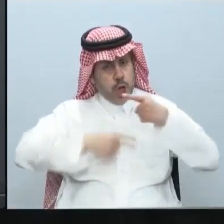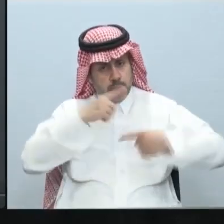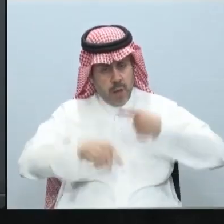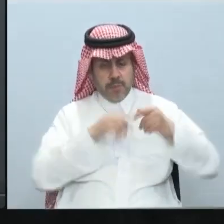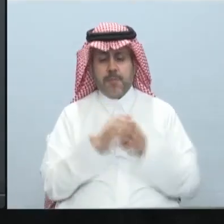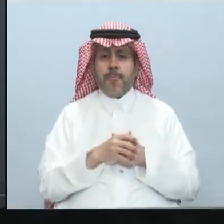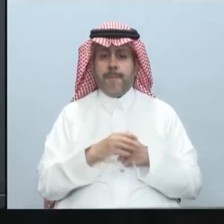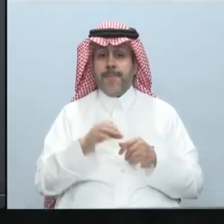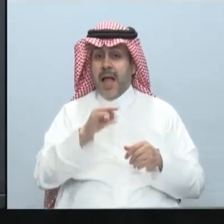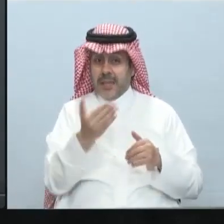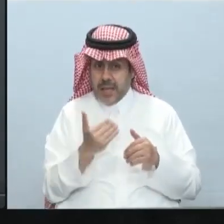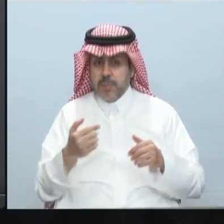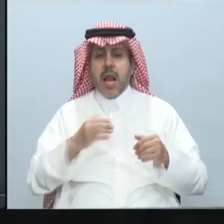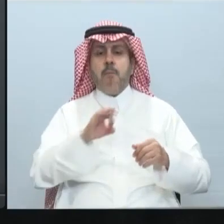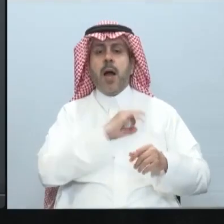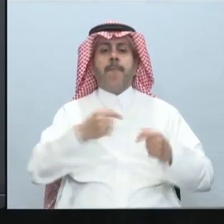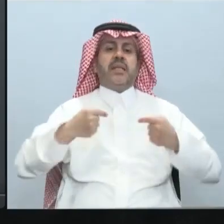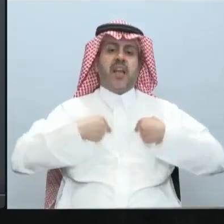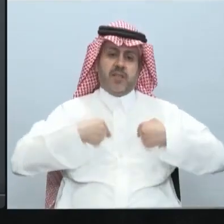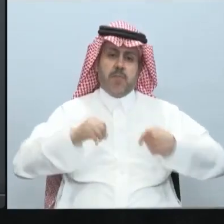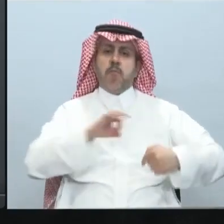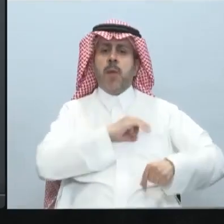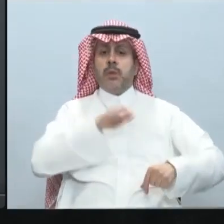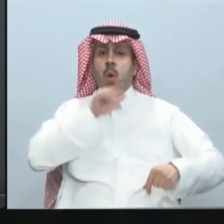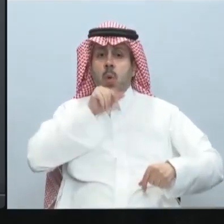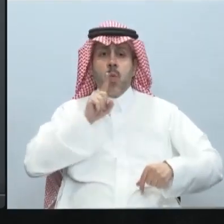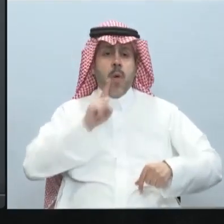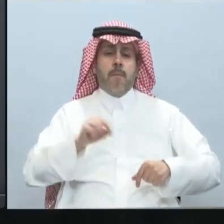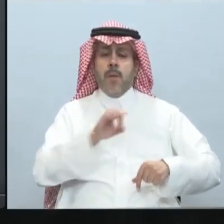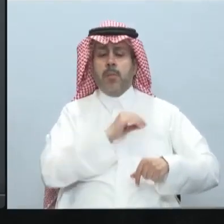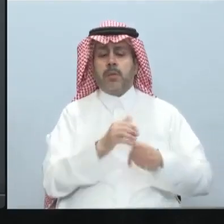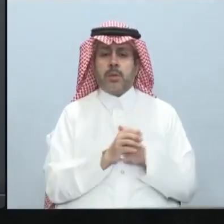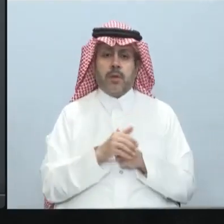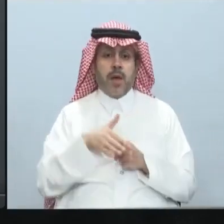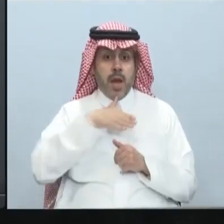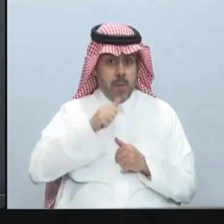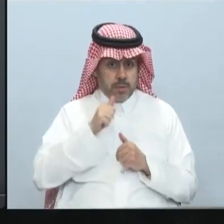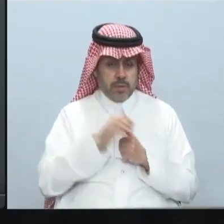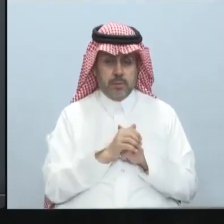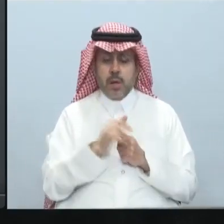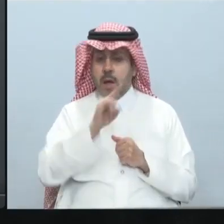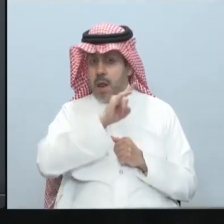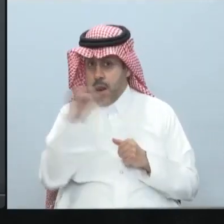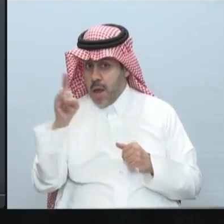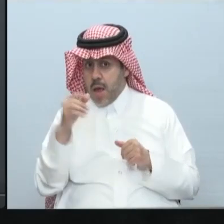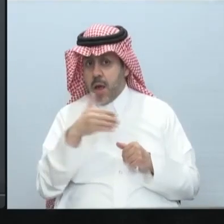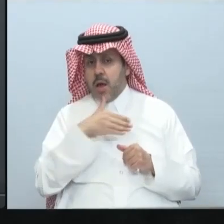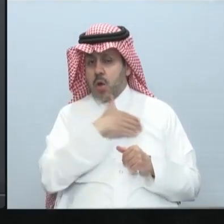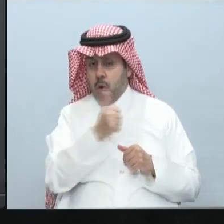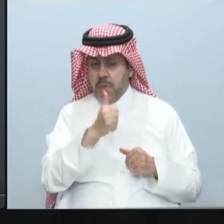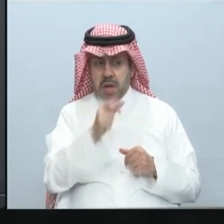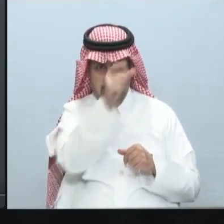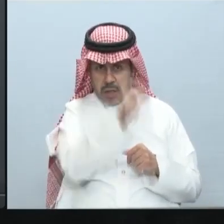من نفسك ووالدك ووالديك وابنائك فان النبي صلى الله عليه وسلم قال لا يؤمن احدكم